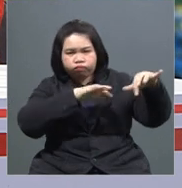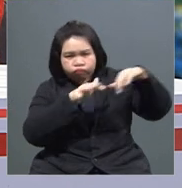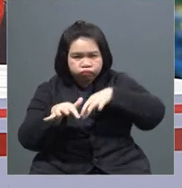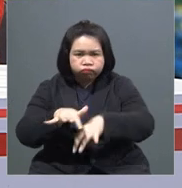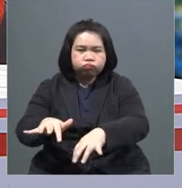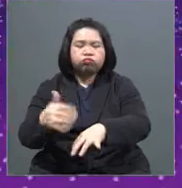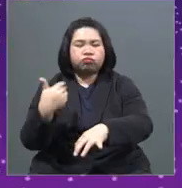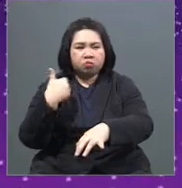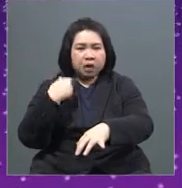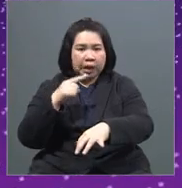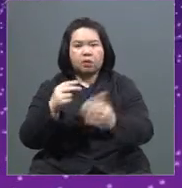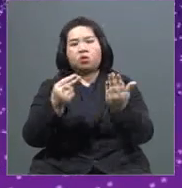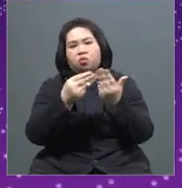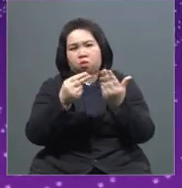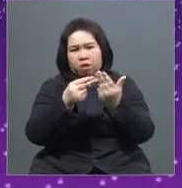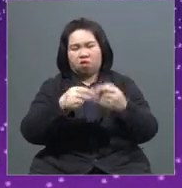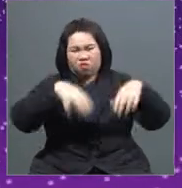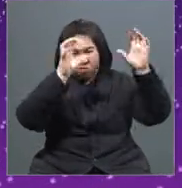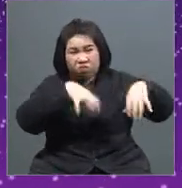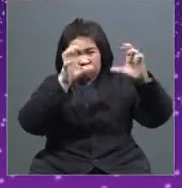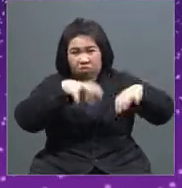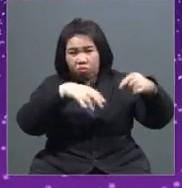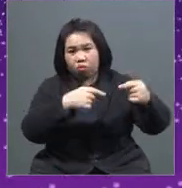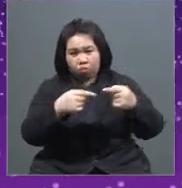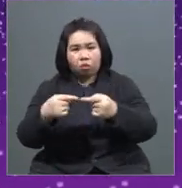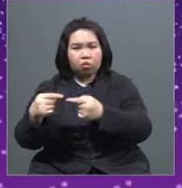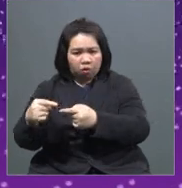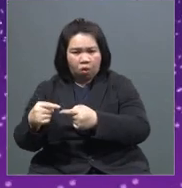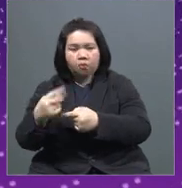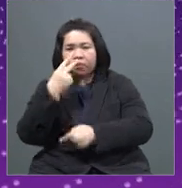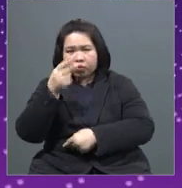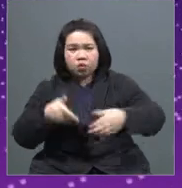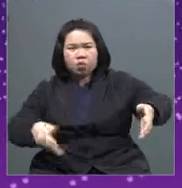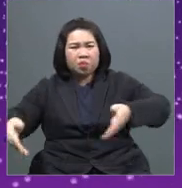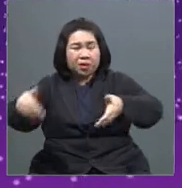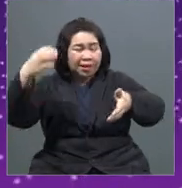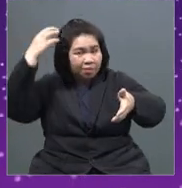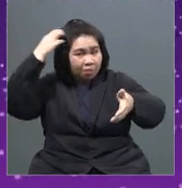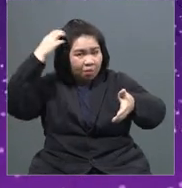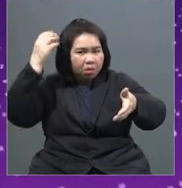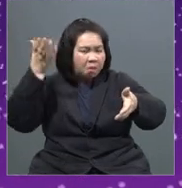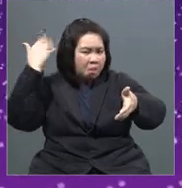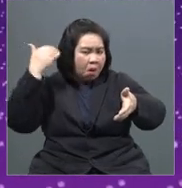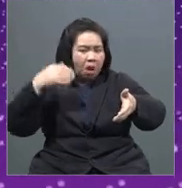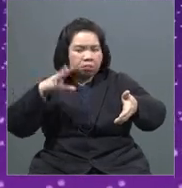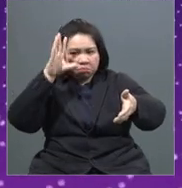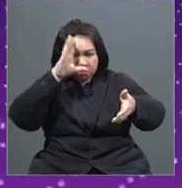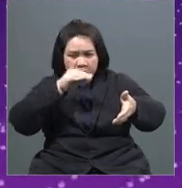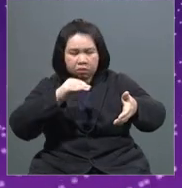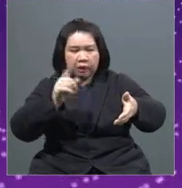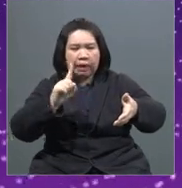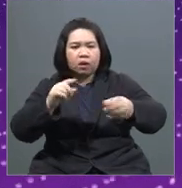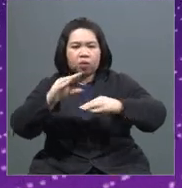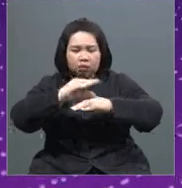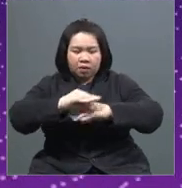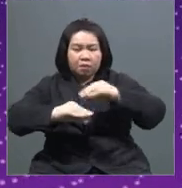ที่หนองคายเนี่ยมีคำเตือนเรื่องของฝนหนักต่อเนื่องนะครับต้องเฝ้าระวังระดับน้ำโขงเมื่อคืนนี้ครับน้ำโขงไหลแรงนะฮะซัดเอาแนวกระสอบ